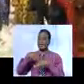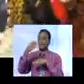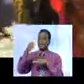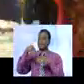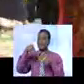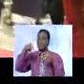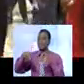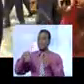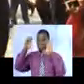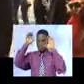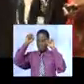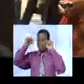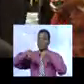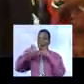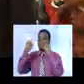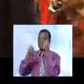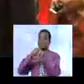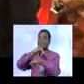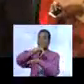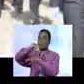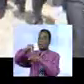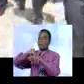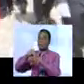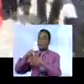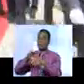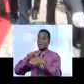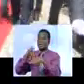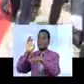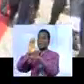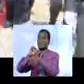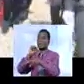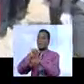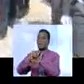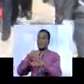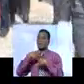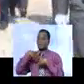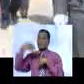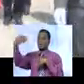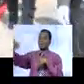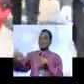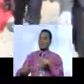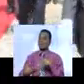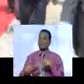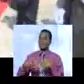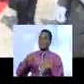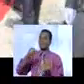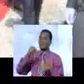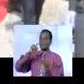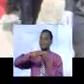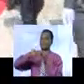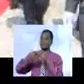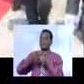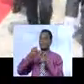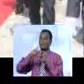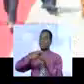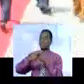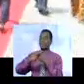le président de l'Assemblée nationale de Côte d'Ivoire a accueilli son homologue